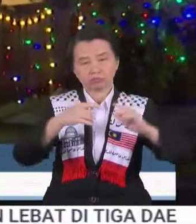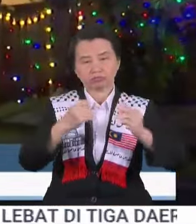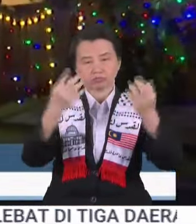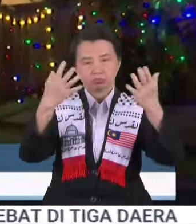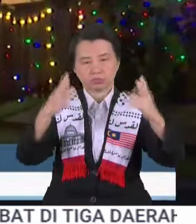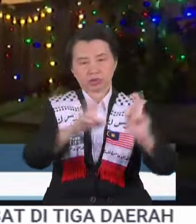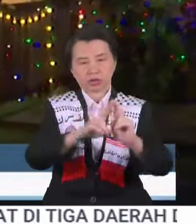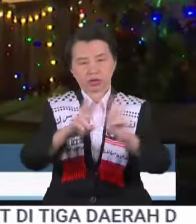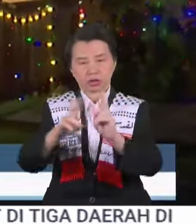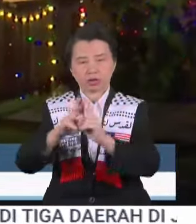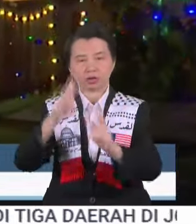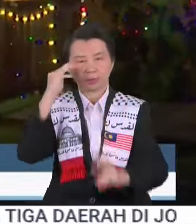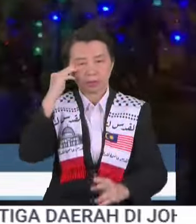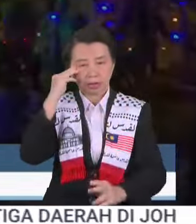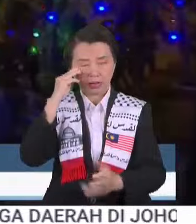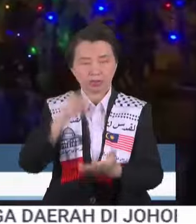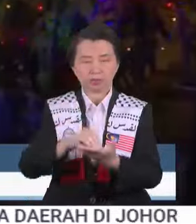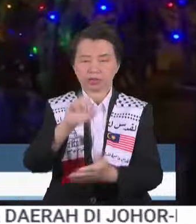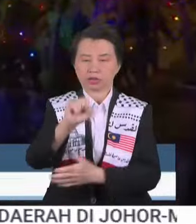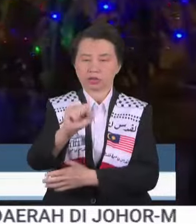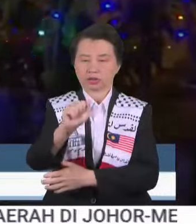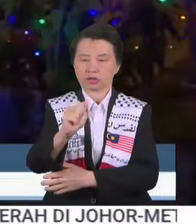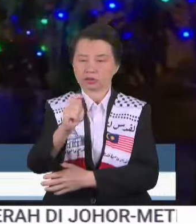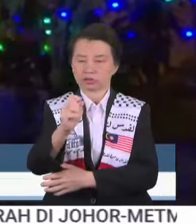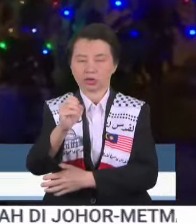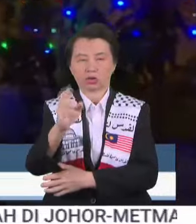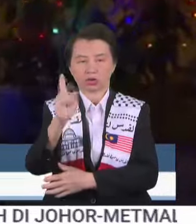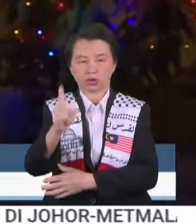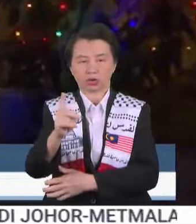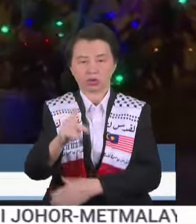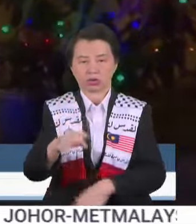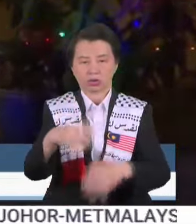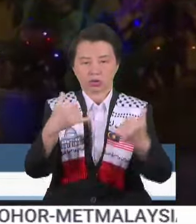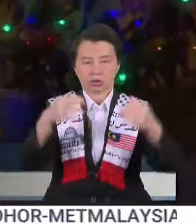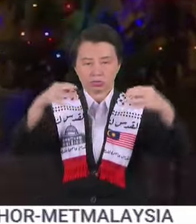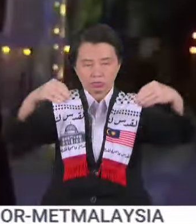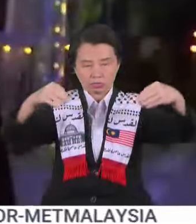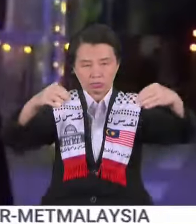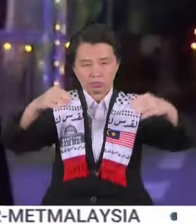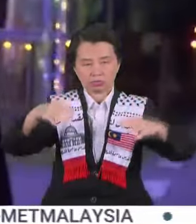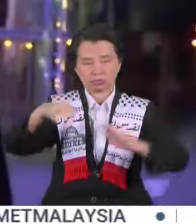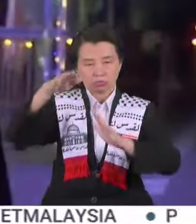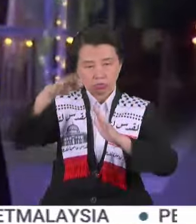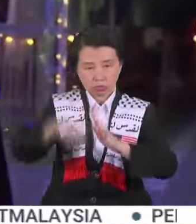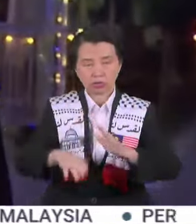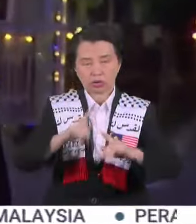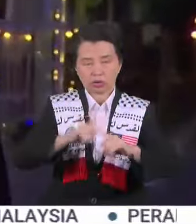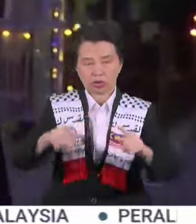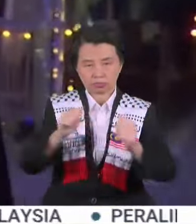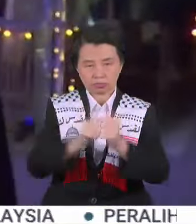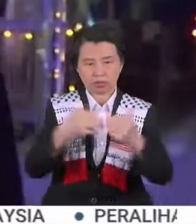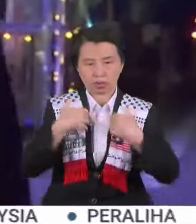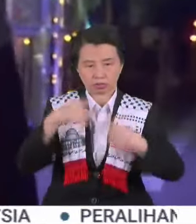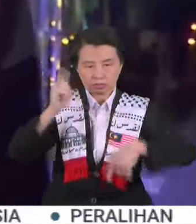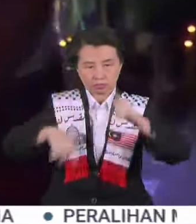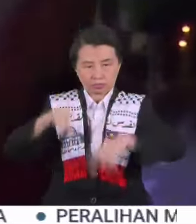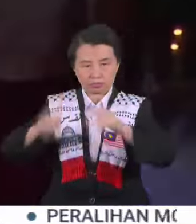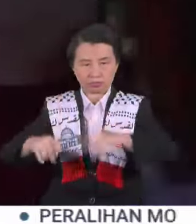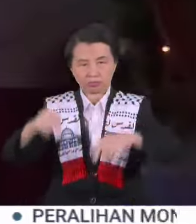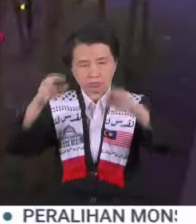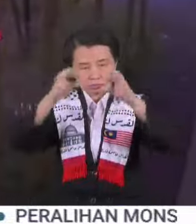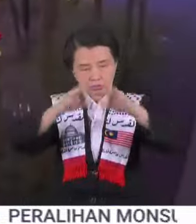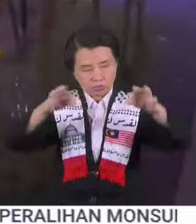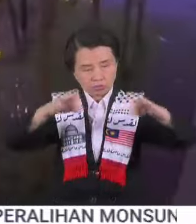ruang perkampungan Melayu asli di Satok. Walaupun pemasangan pelita semakin berkurang, namun dengan penghasilan pelbagai lampu